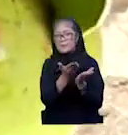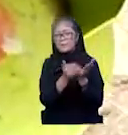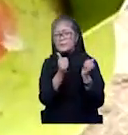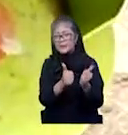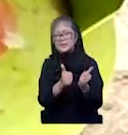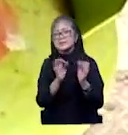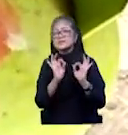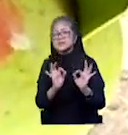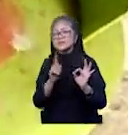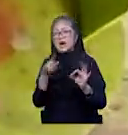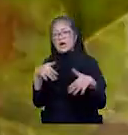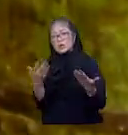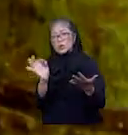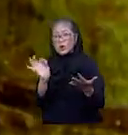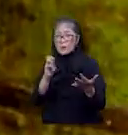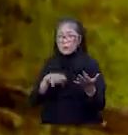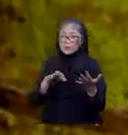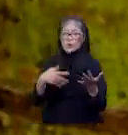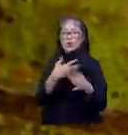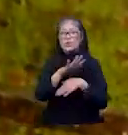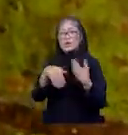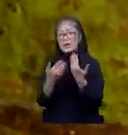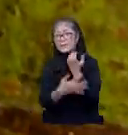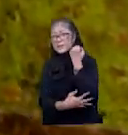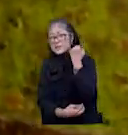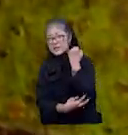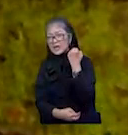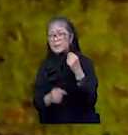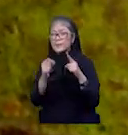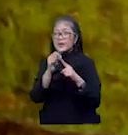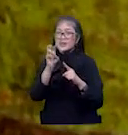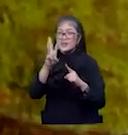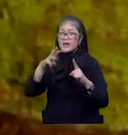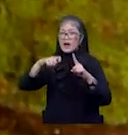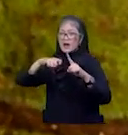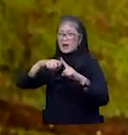penyasaran percepatan penghapusan kemiskinan ekstrim atau P3KE.